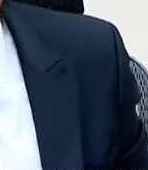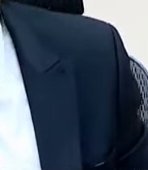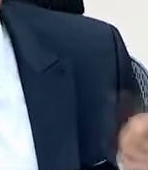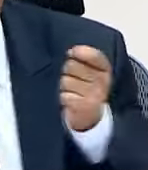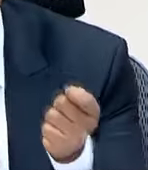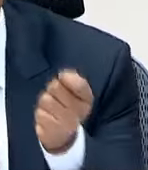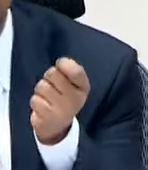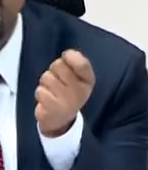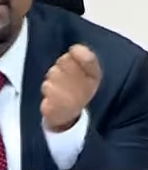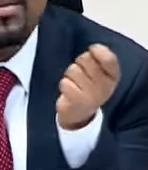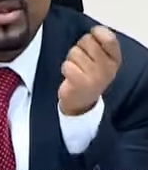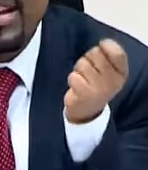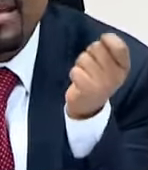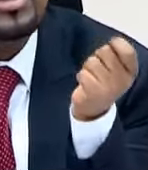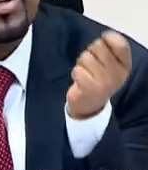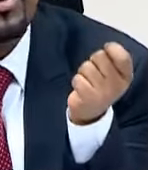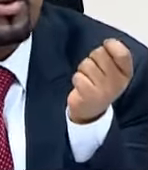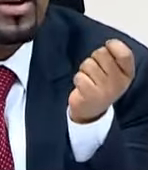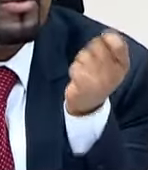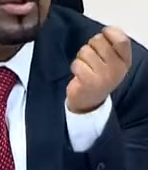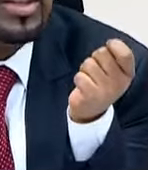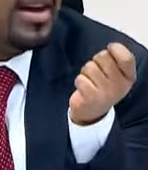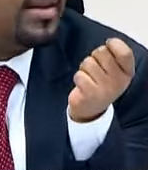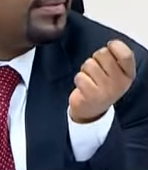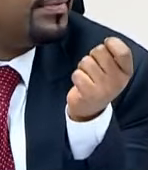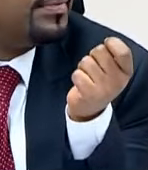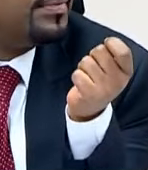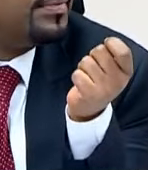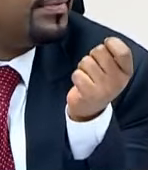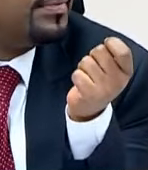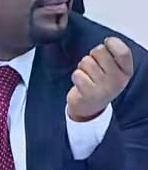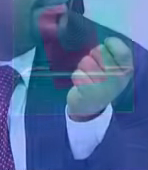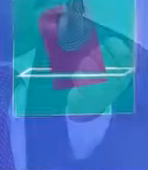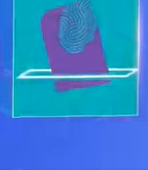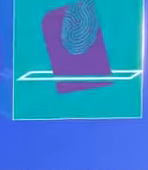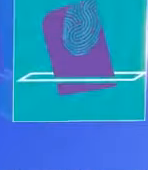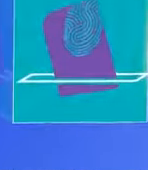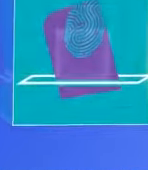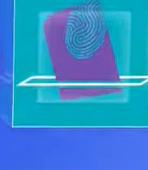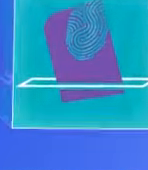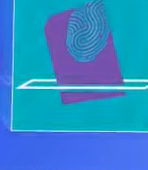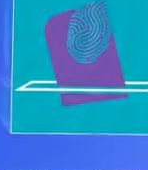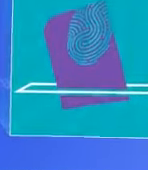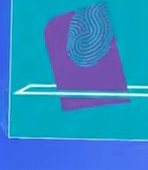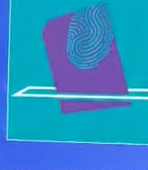መርጦን ነገ በሙስና ምን ሰርቀው ከሆነ ሞት ይሻላል።